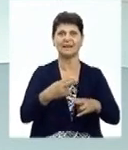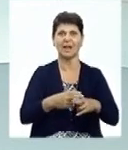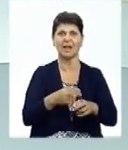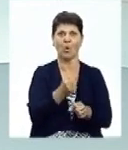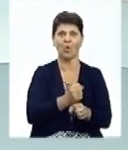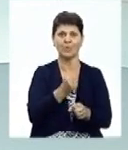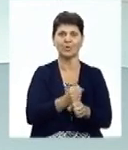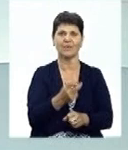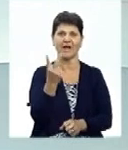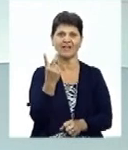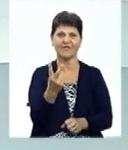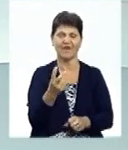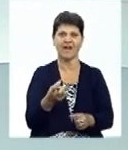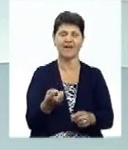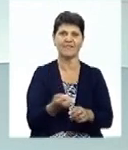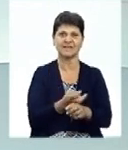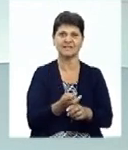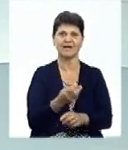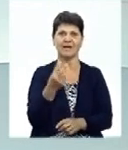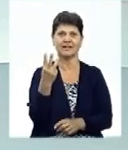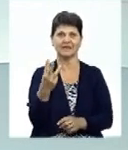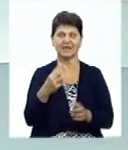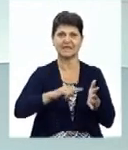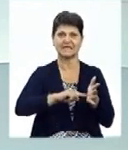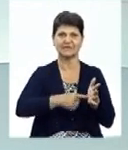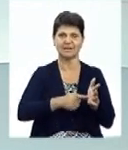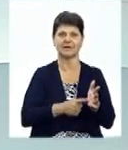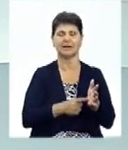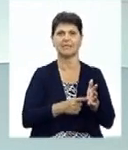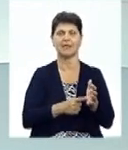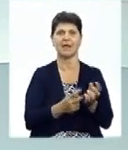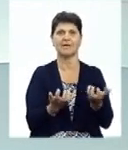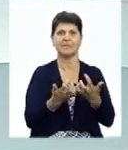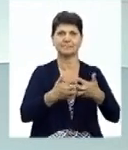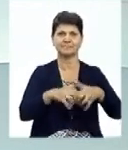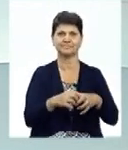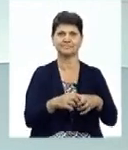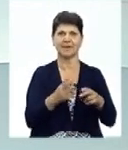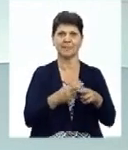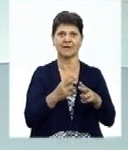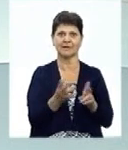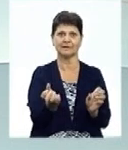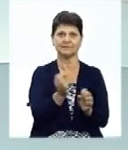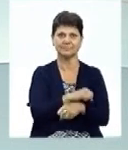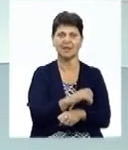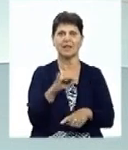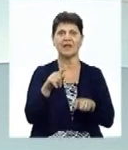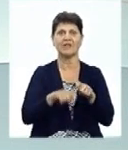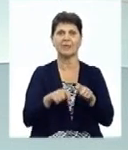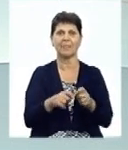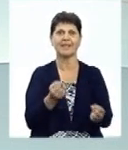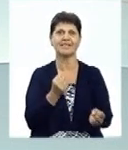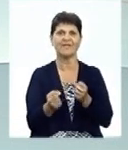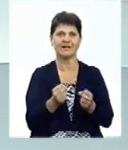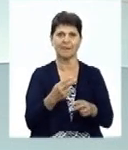– 2 фрезерувальних, 3 для свердління, прес для згинання металу і пристрій для вимирювання твердості металу. Техніка